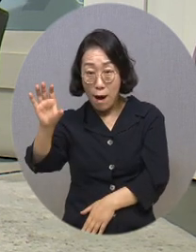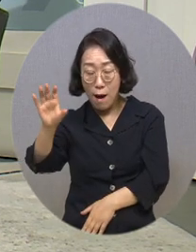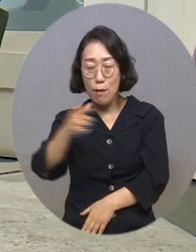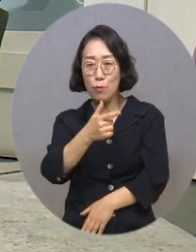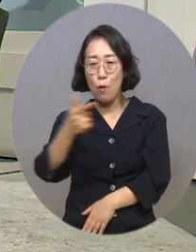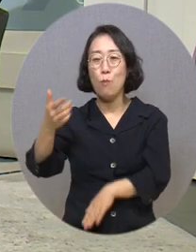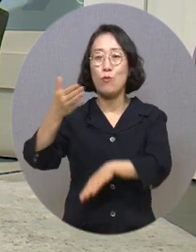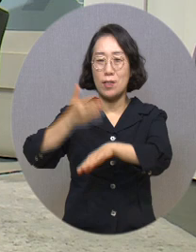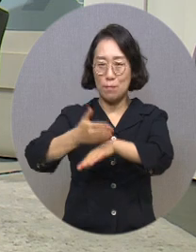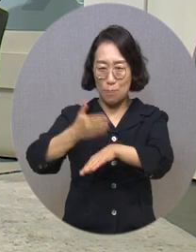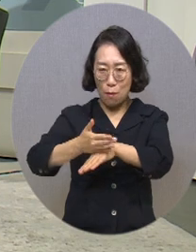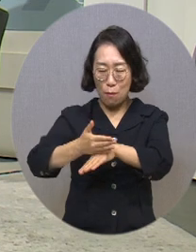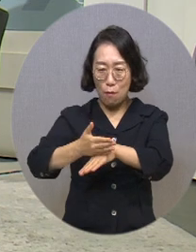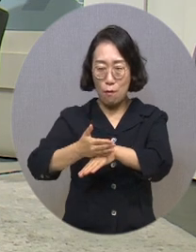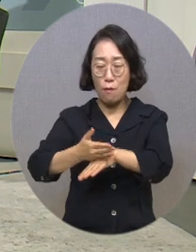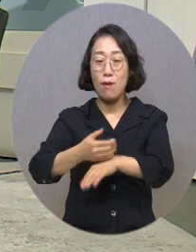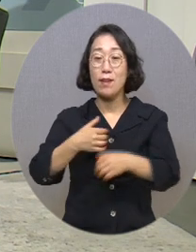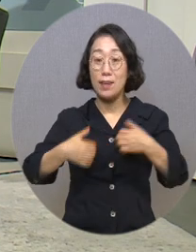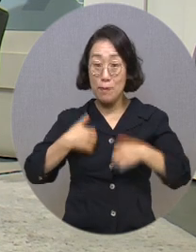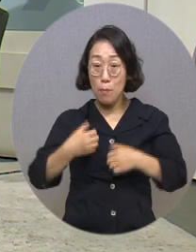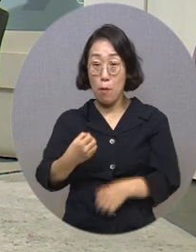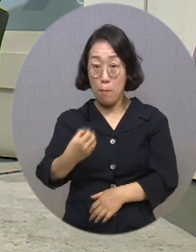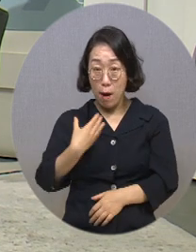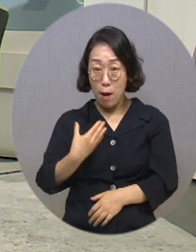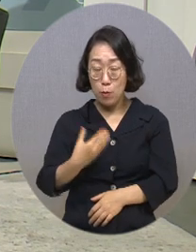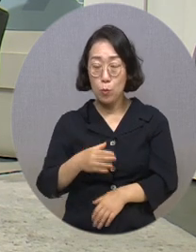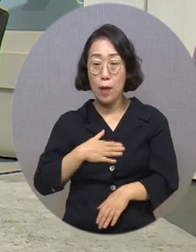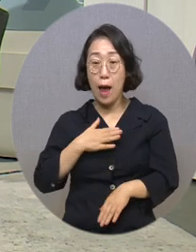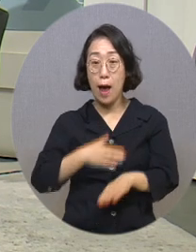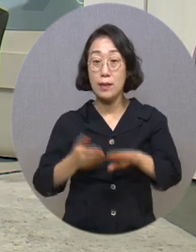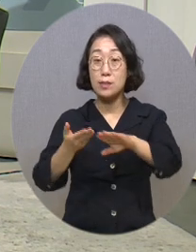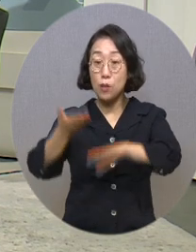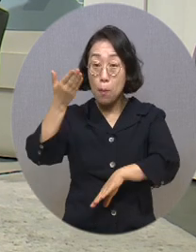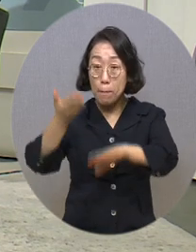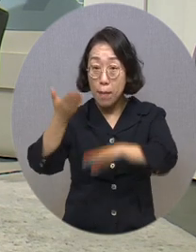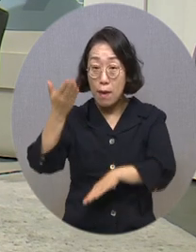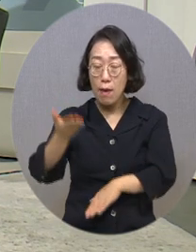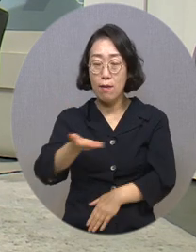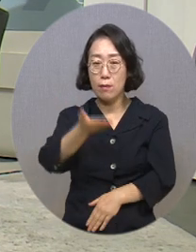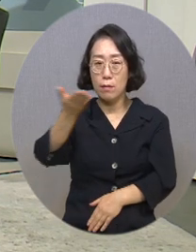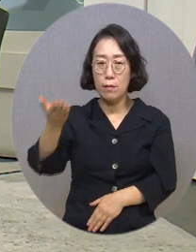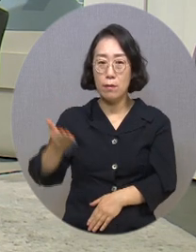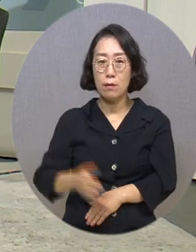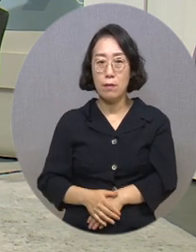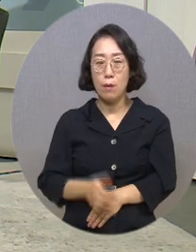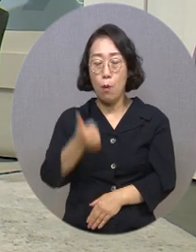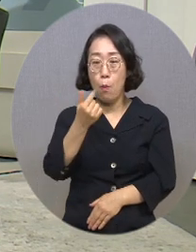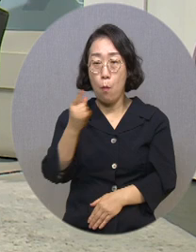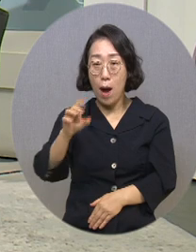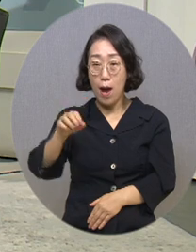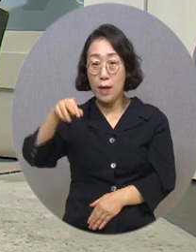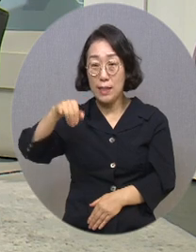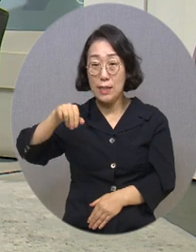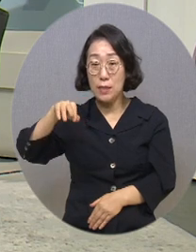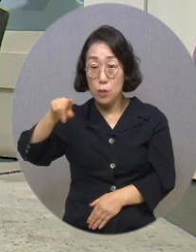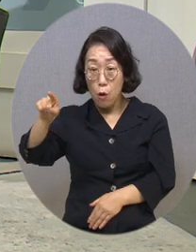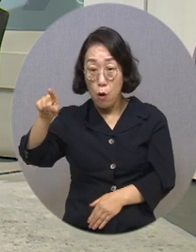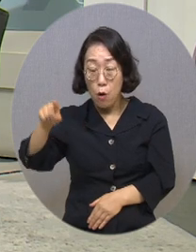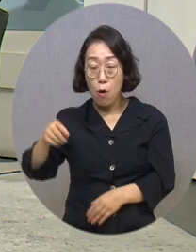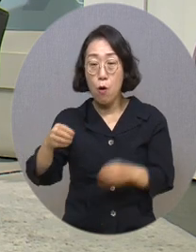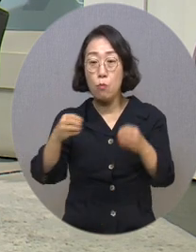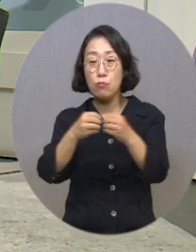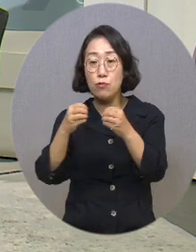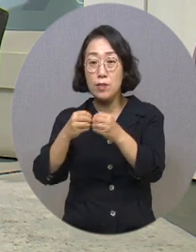이런 답글을 받거나, 또 제 선배님 한 분은 책이 황기선 시인이라고 유명한 시인인데 책이